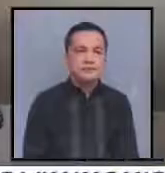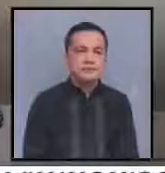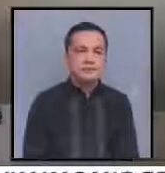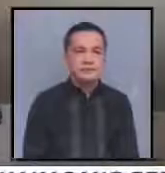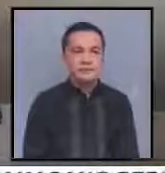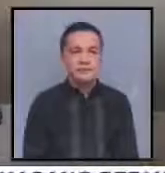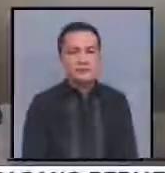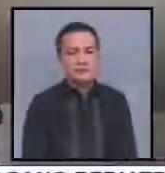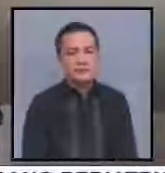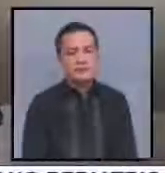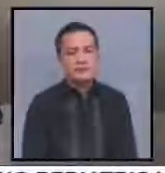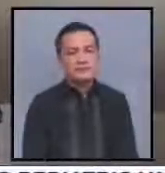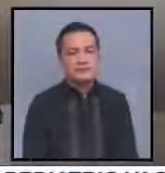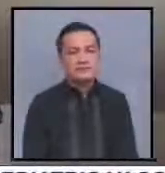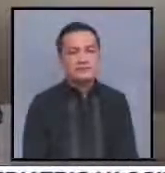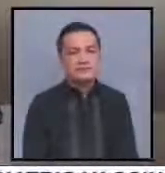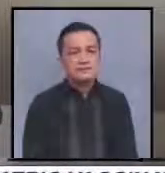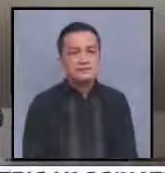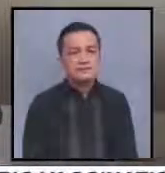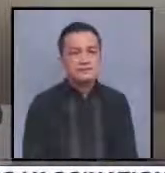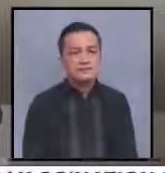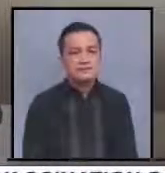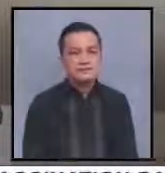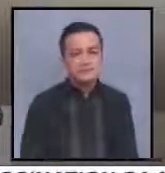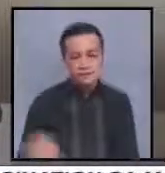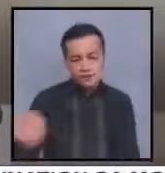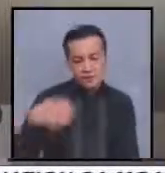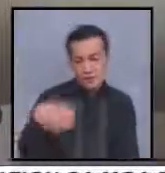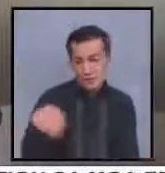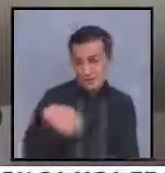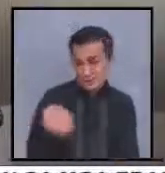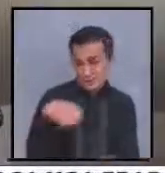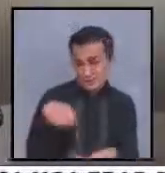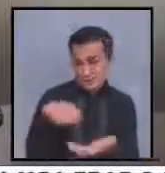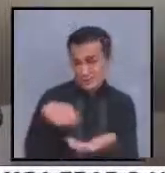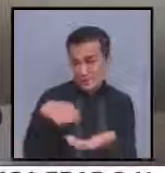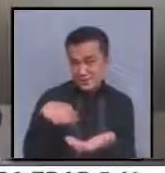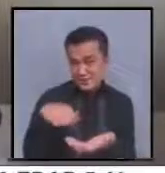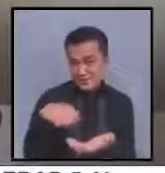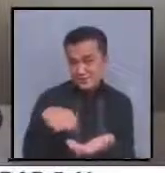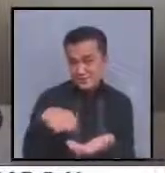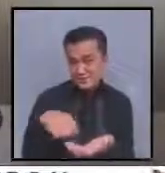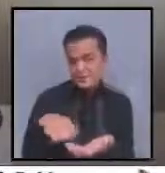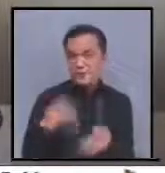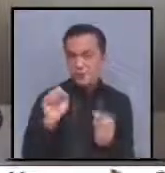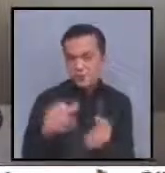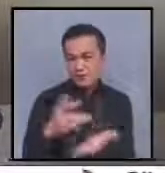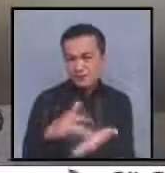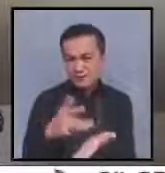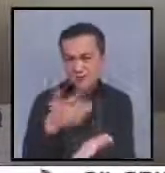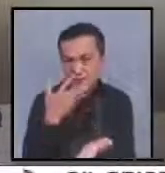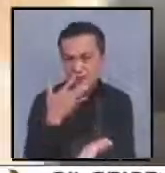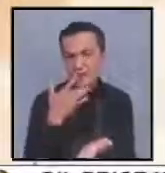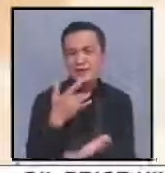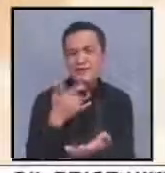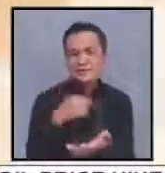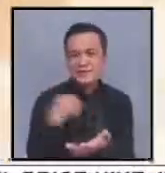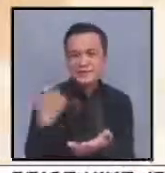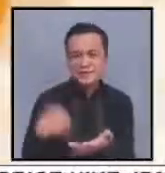Tatapos yan. Tara! Tapos na! Pwede na natin tikman ang ating Chinese-style hot salad.